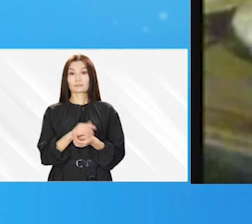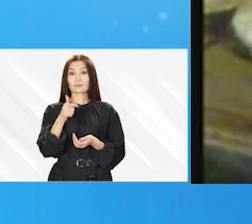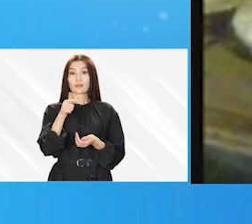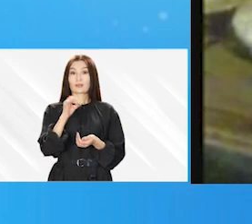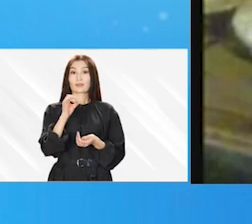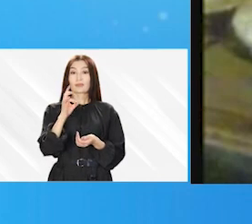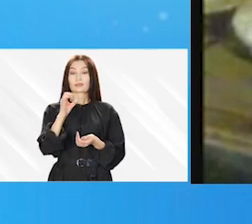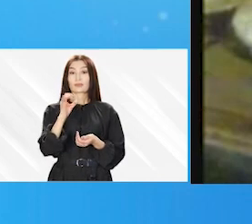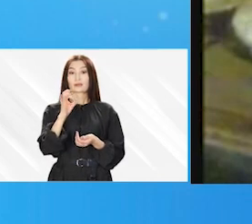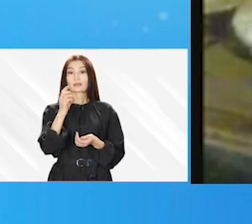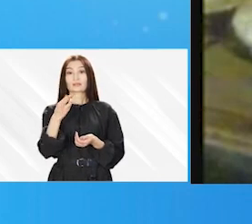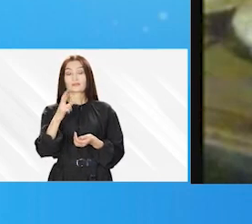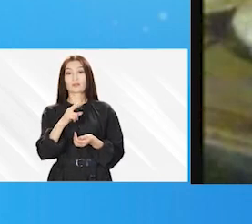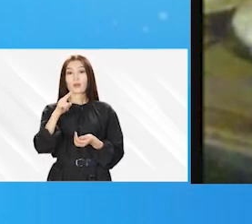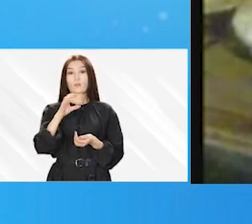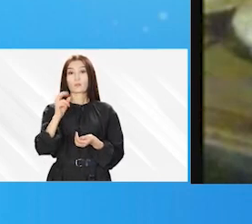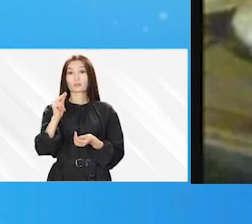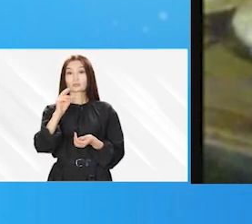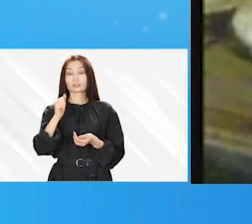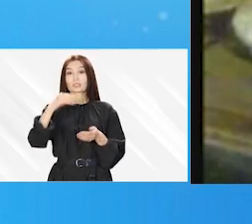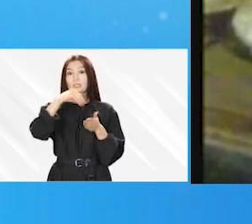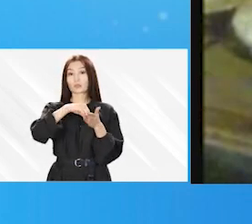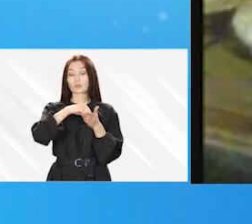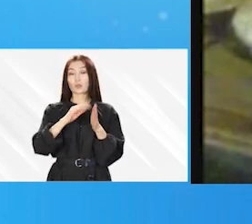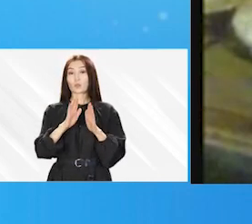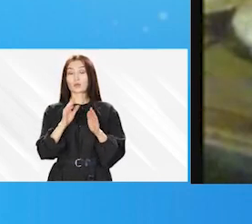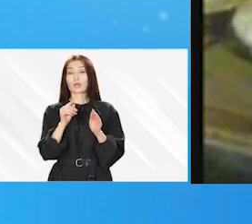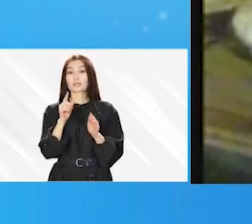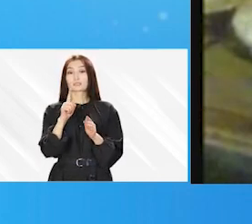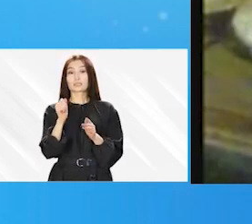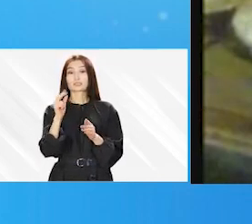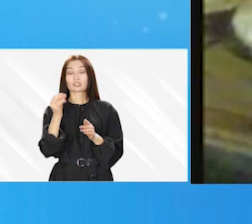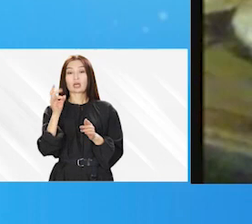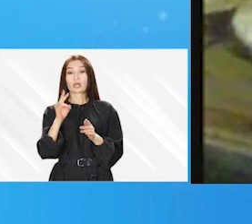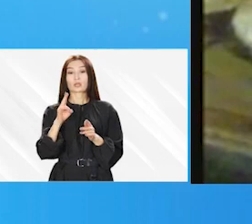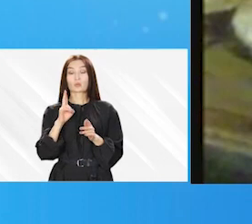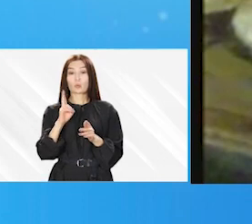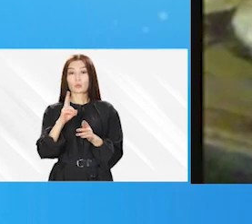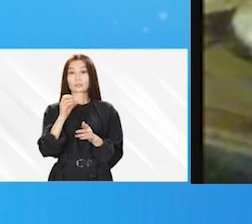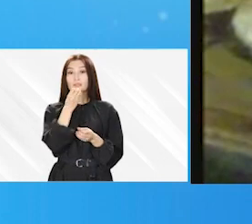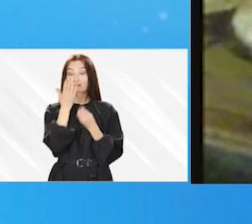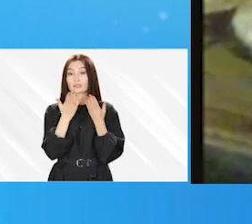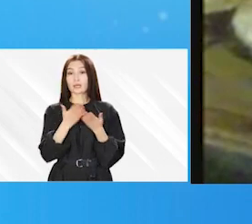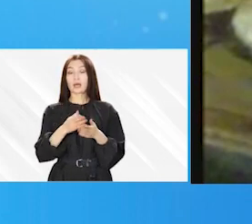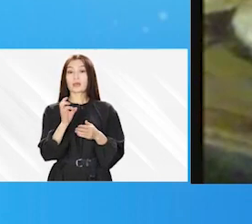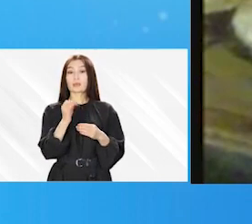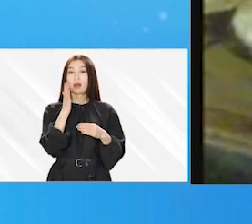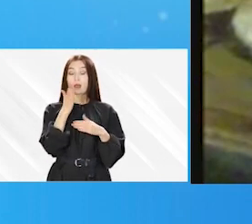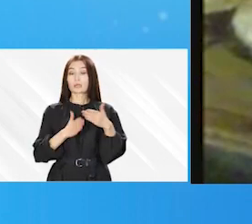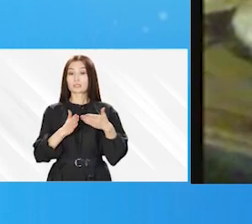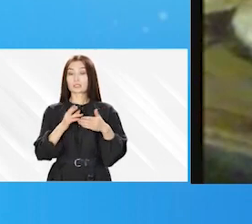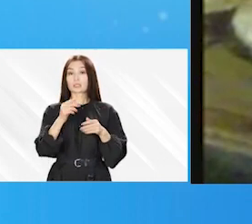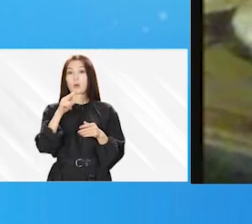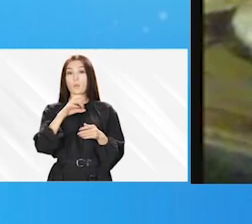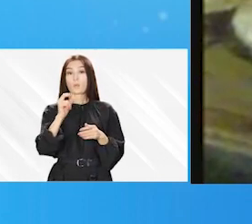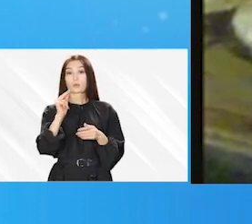генеративная почка заключает в себе только зачаток цветка или соцветия на разрезе почки тополя